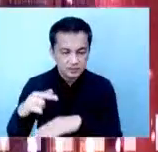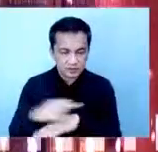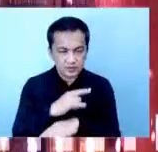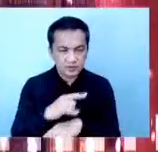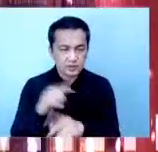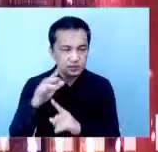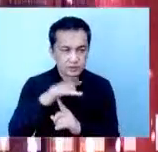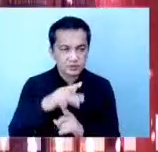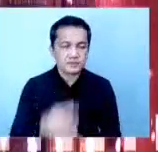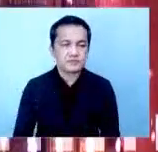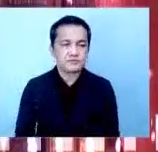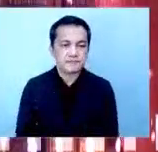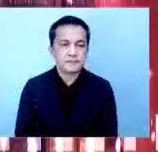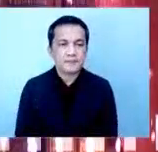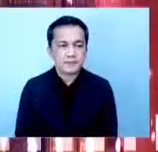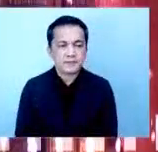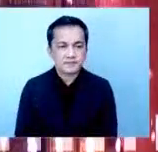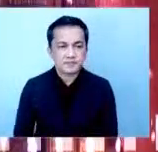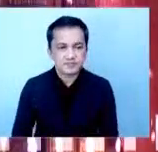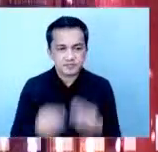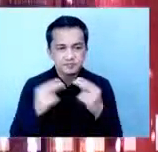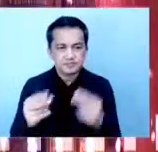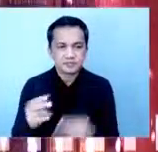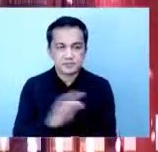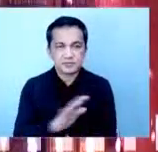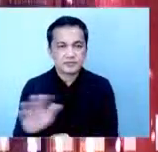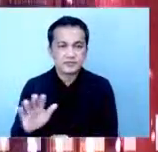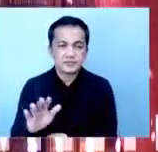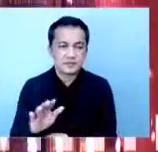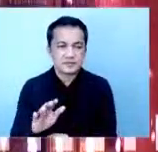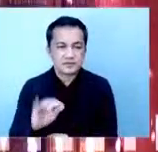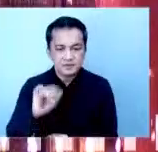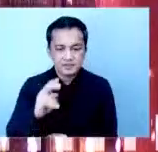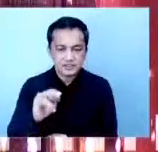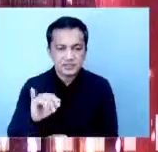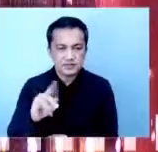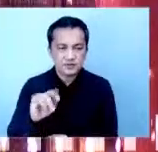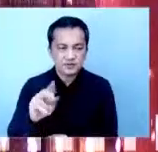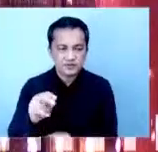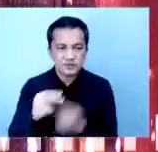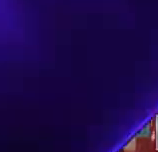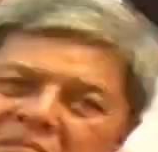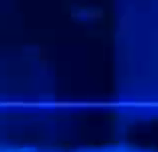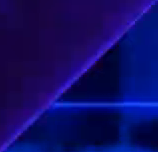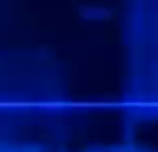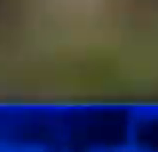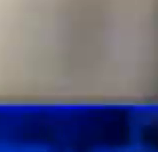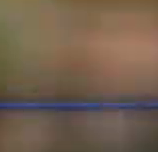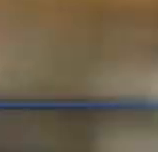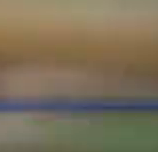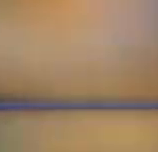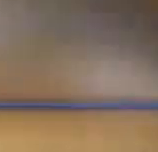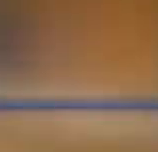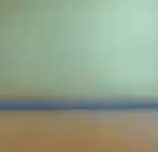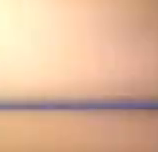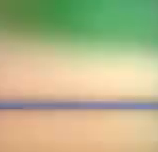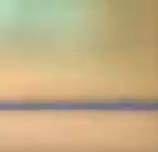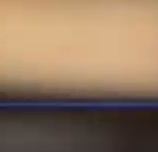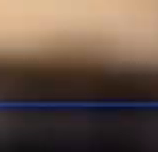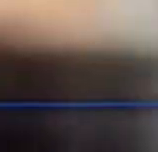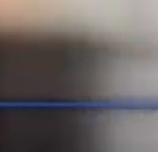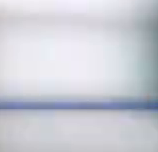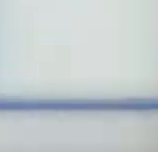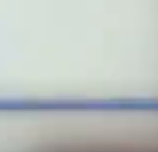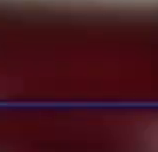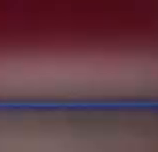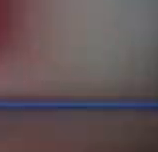helicopter. Nagbabalita mula sa frontline, Jenny Dongon, News 5. Susunod, mga staff ng